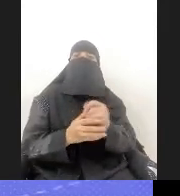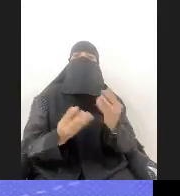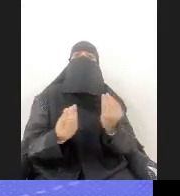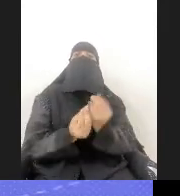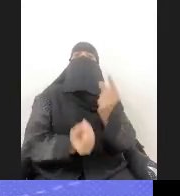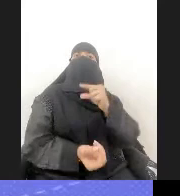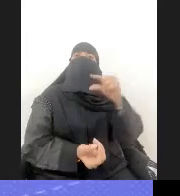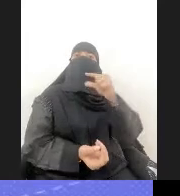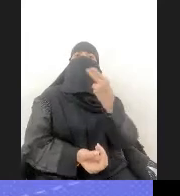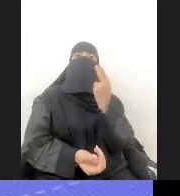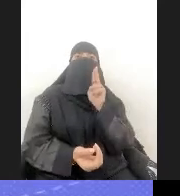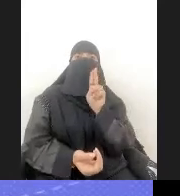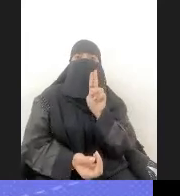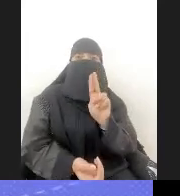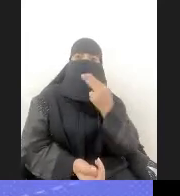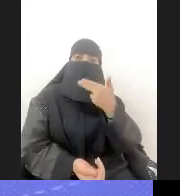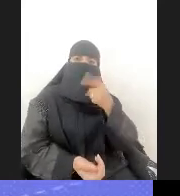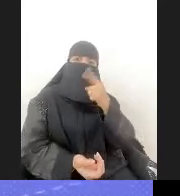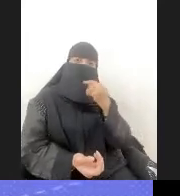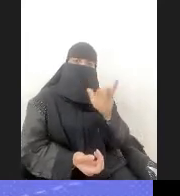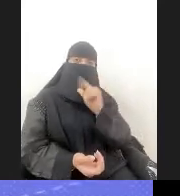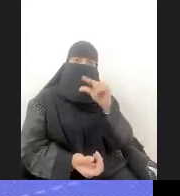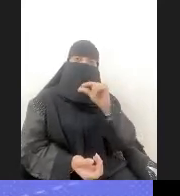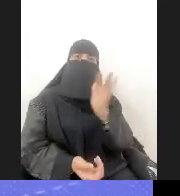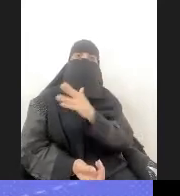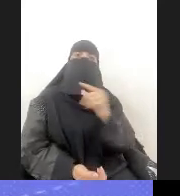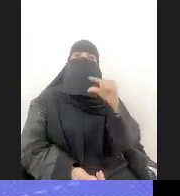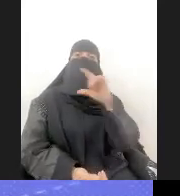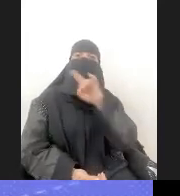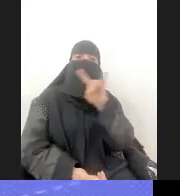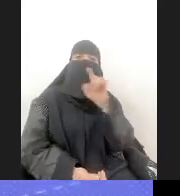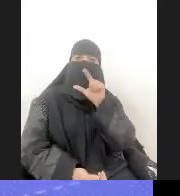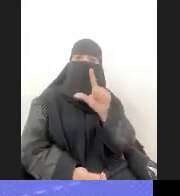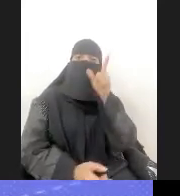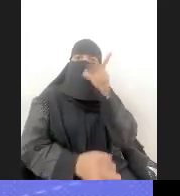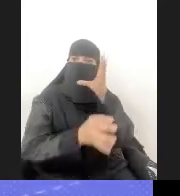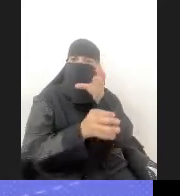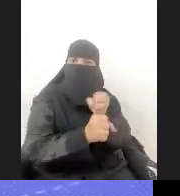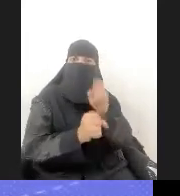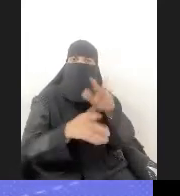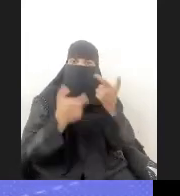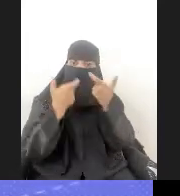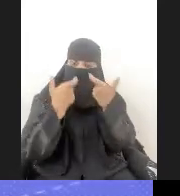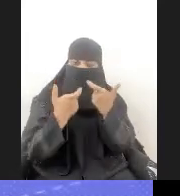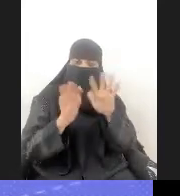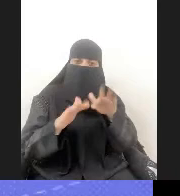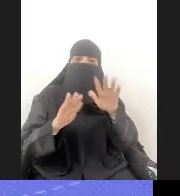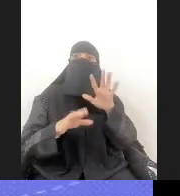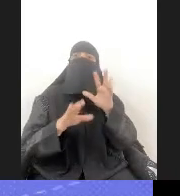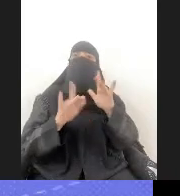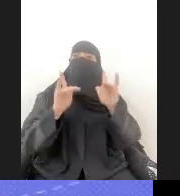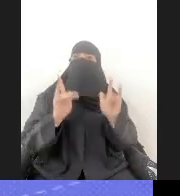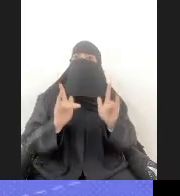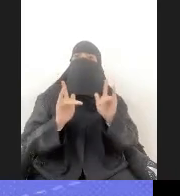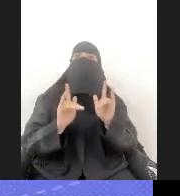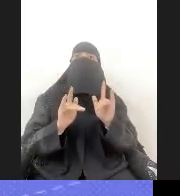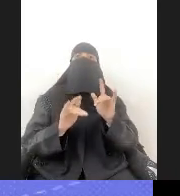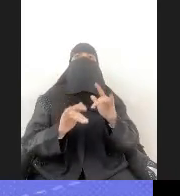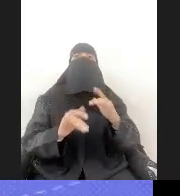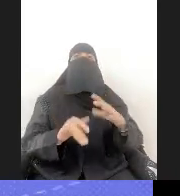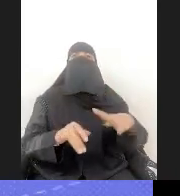تغريد والدكتورة دلال حفظهم الله إلى التركيز في هذه الجلسة بإدارة الأستاذة